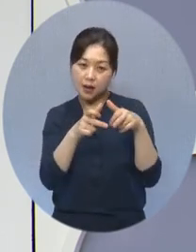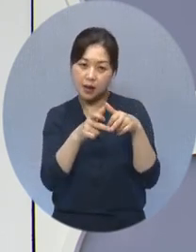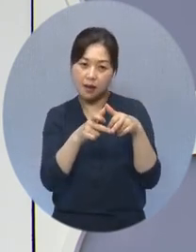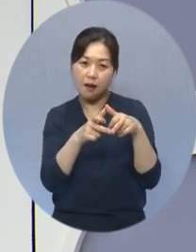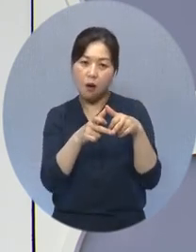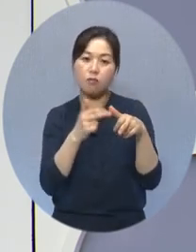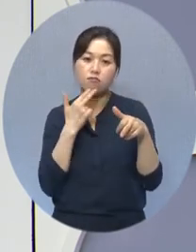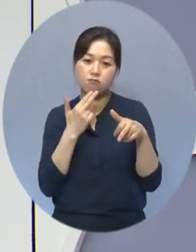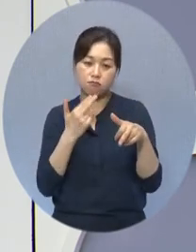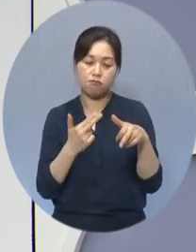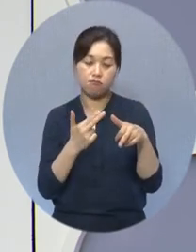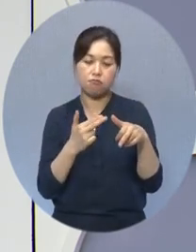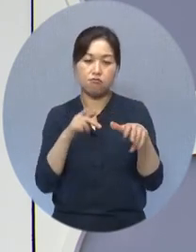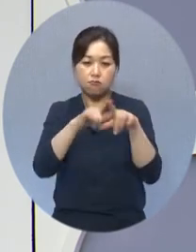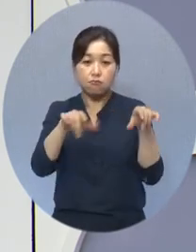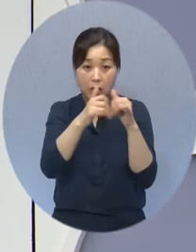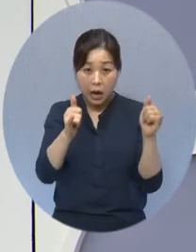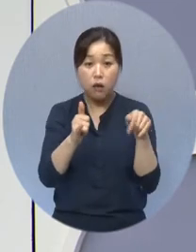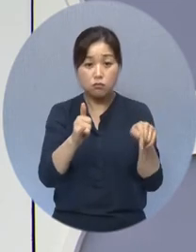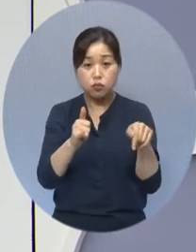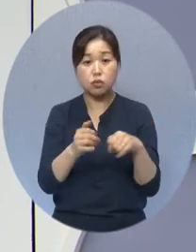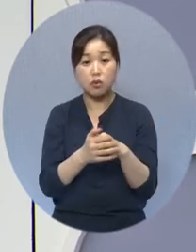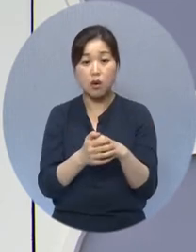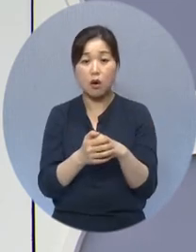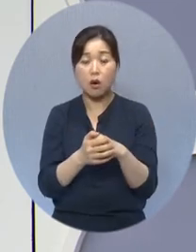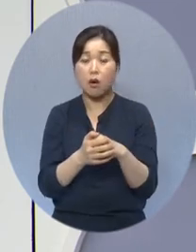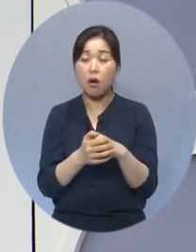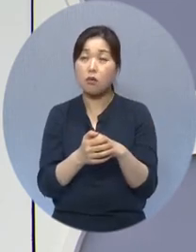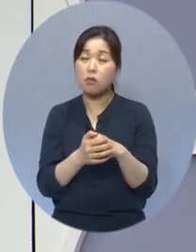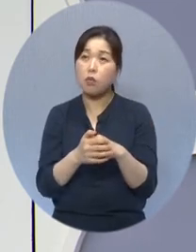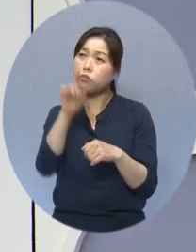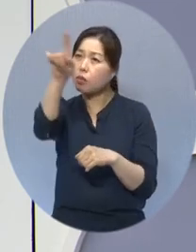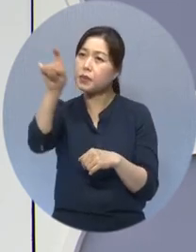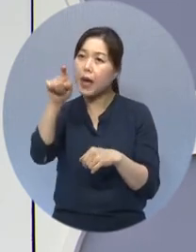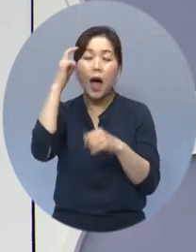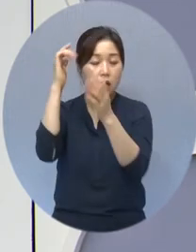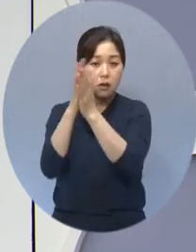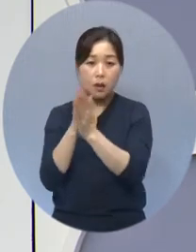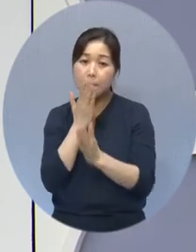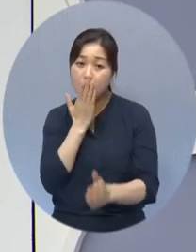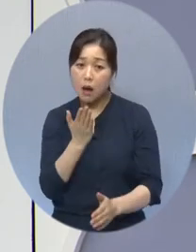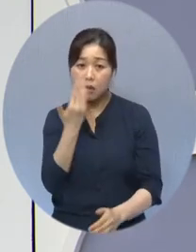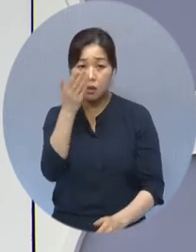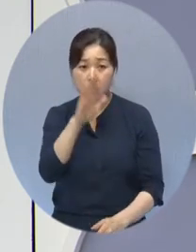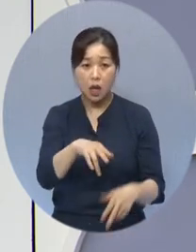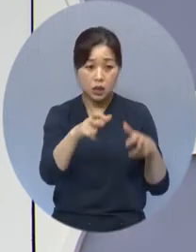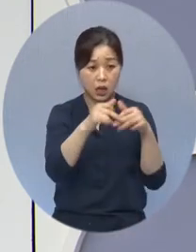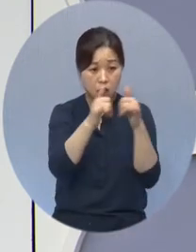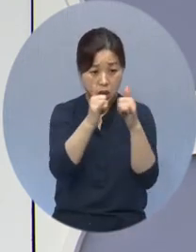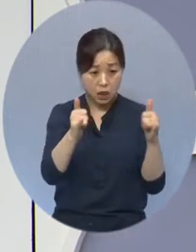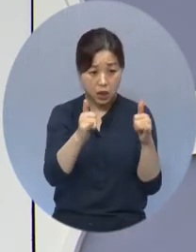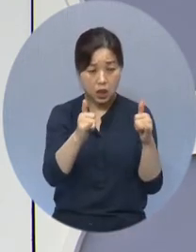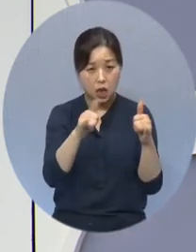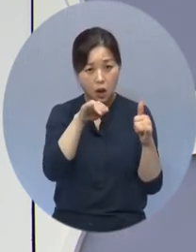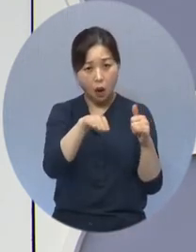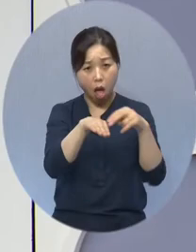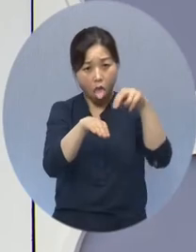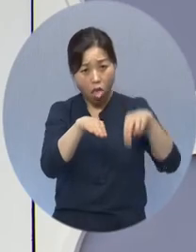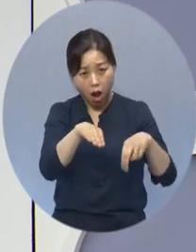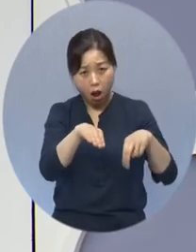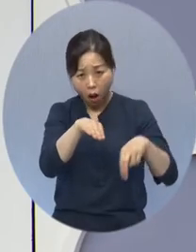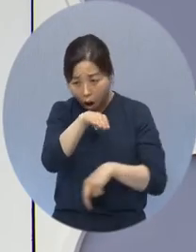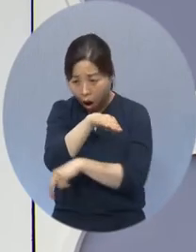분들은 본인이 가서 이렇게 다 시키는 대로 하면 되는데 장애인들은 내려서 이제 하기가 참 어렵잖아요. 힘들죠.